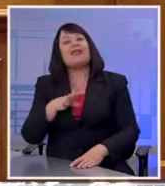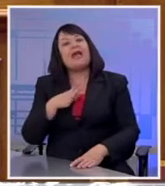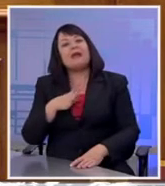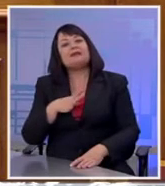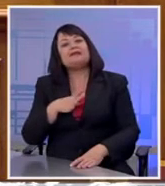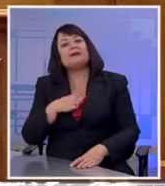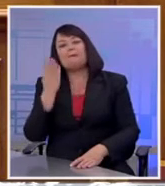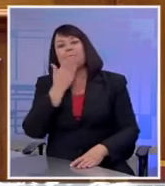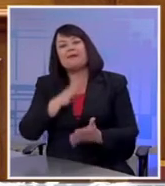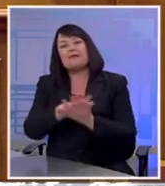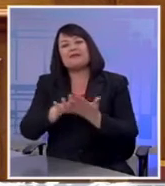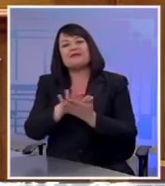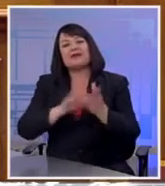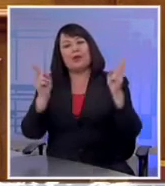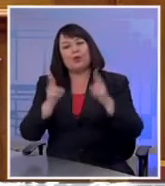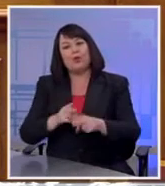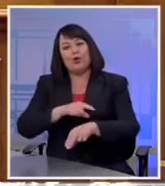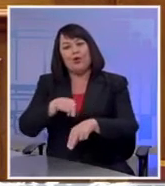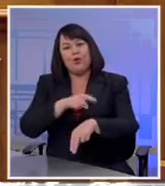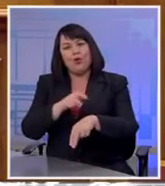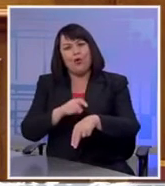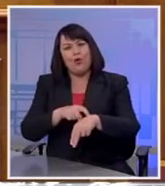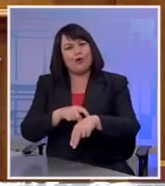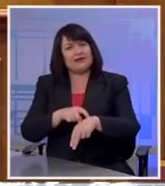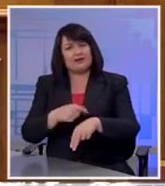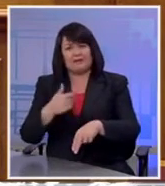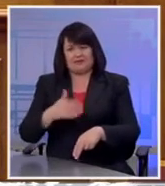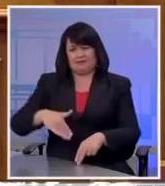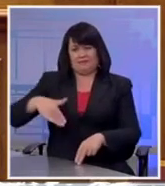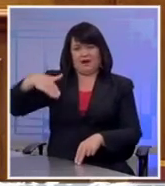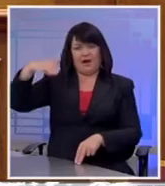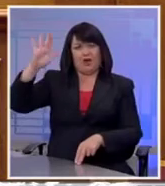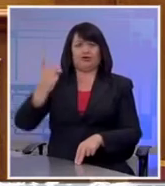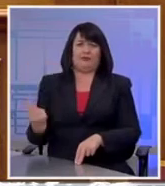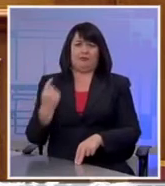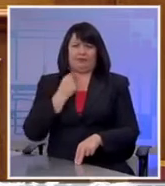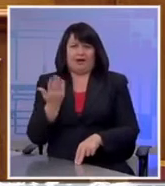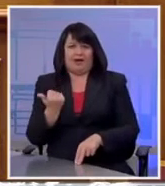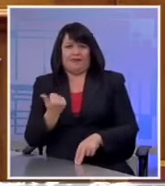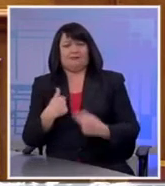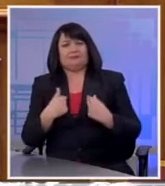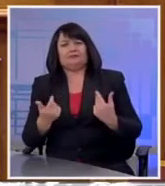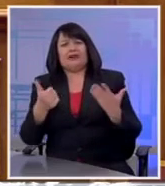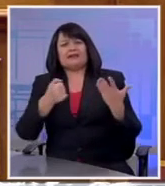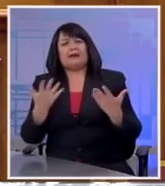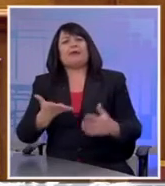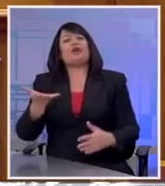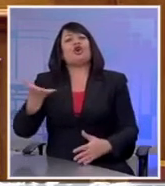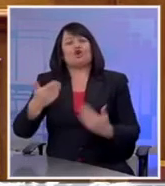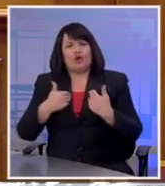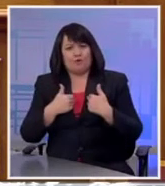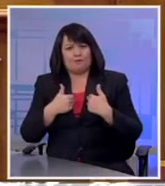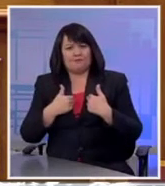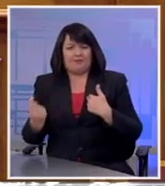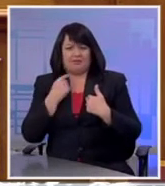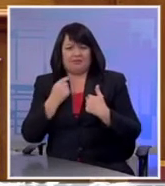να μειώσετε τα θρησκευτικά, η γενιά μας με τα θρησκευτικά μεγάλωσε και δεν έχασε τίποτα, κύριε Τσίπρα. Εγώ είμαι 65 ετών, δεν